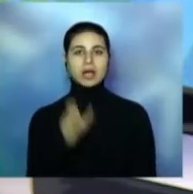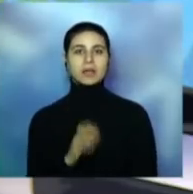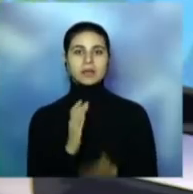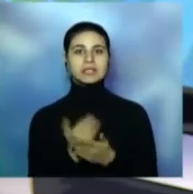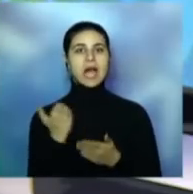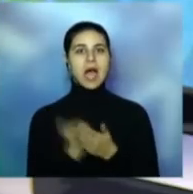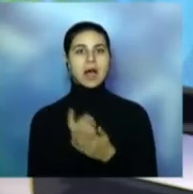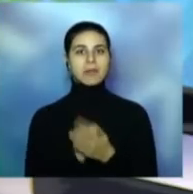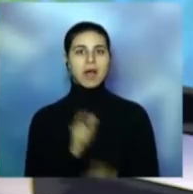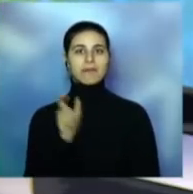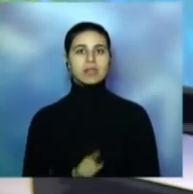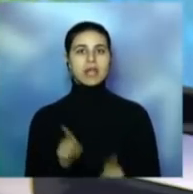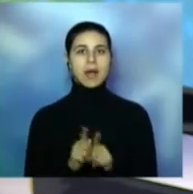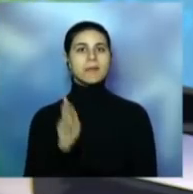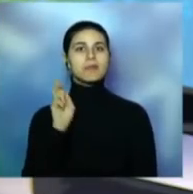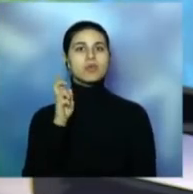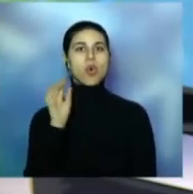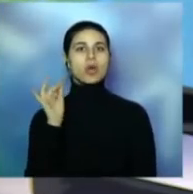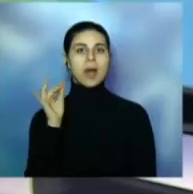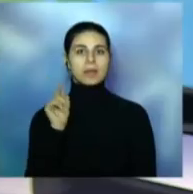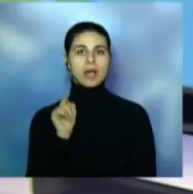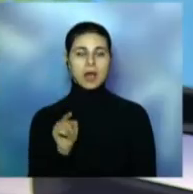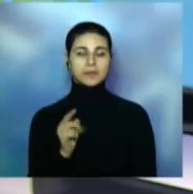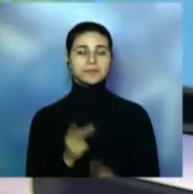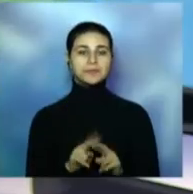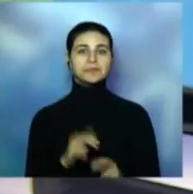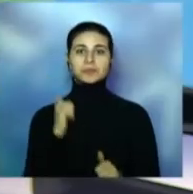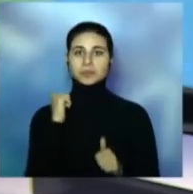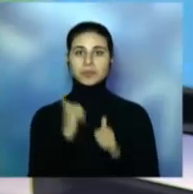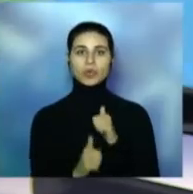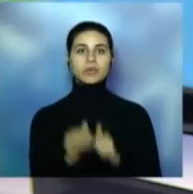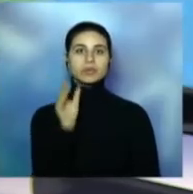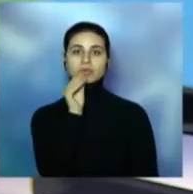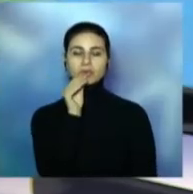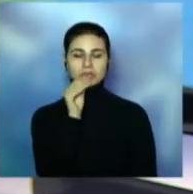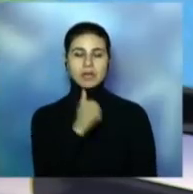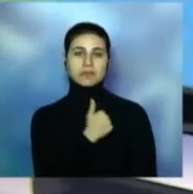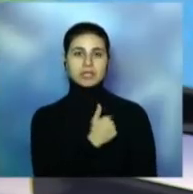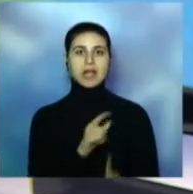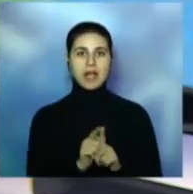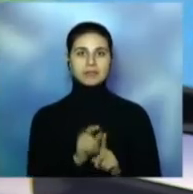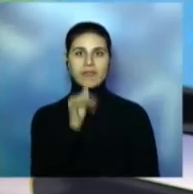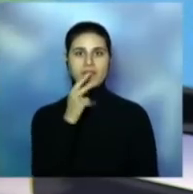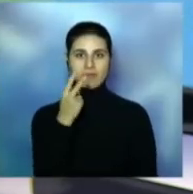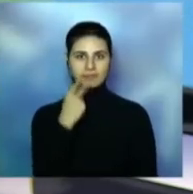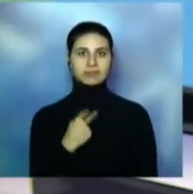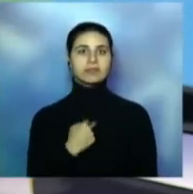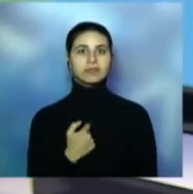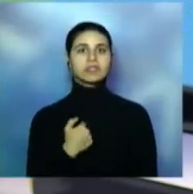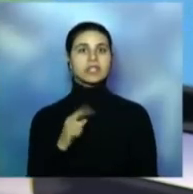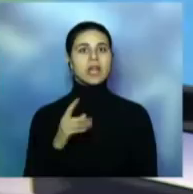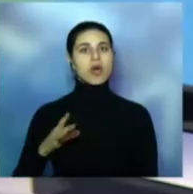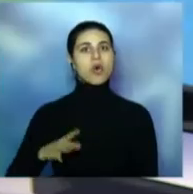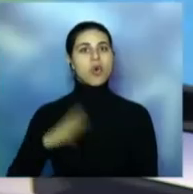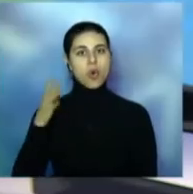ამბავი, ადამიანი არის ბიოგრაფია. გამომდინარე აქედან ჩვენ ყოველთვის, როდესაც გვინდა ვიღაცაზე შთაბეჭდილება მოვახდინოთ, ჩვენ მას ჩვენი